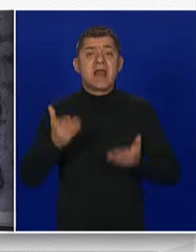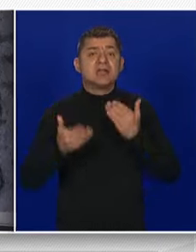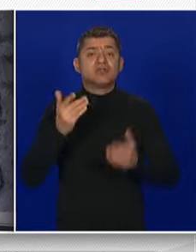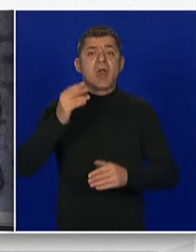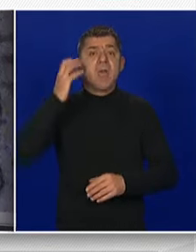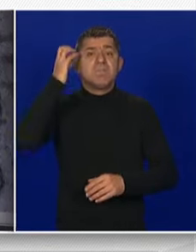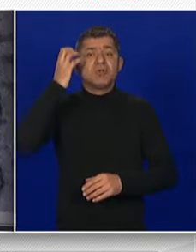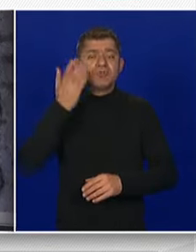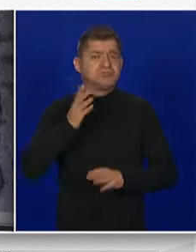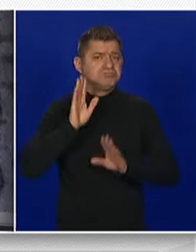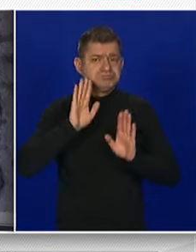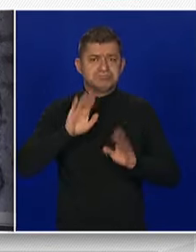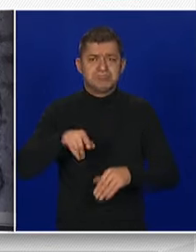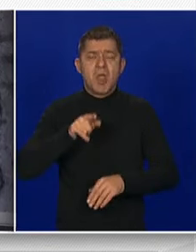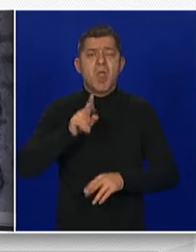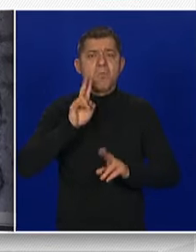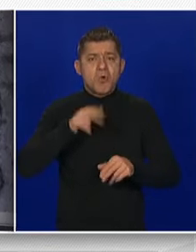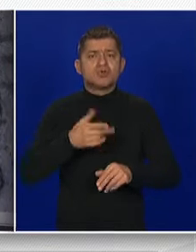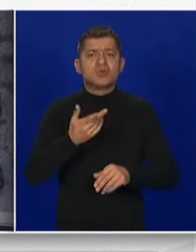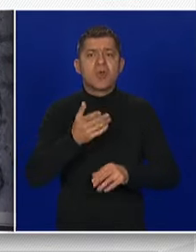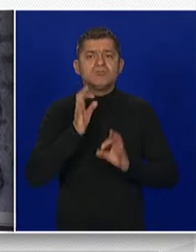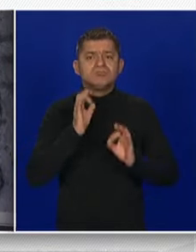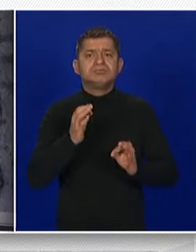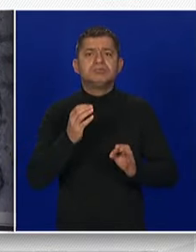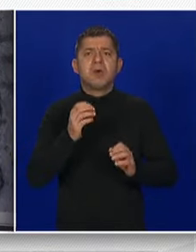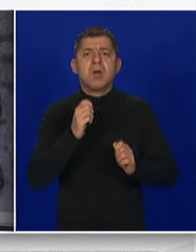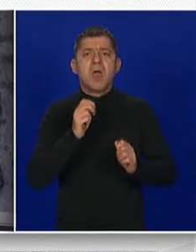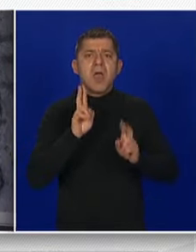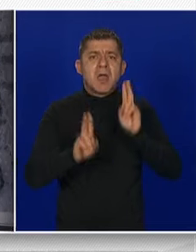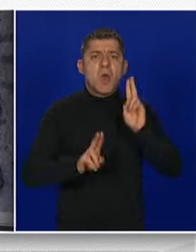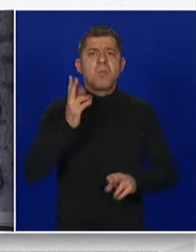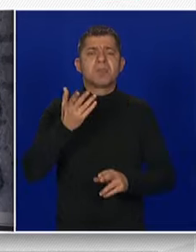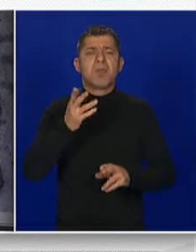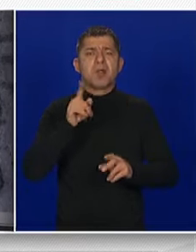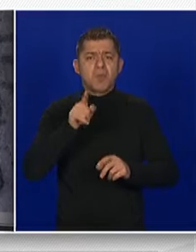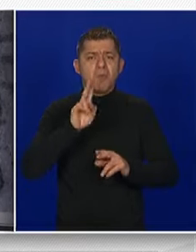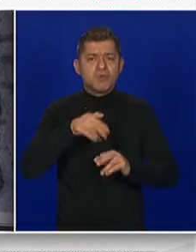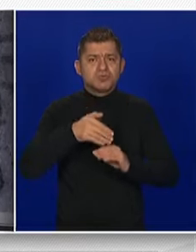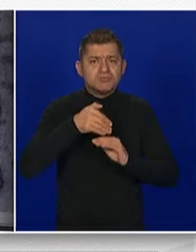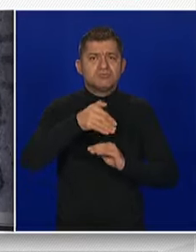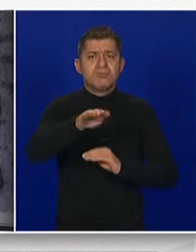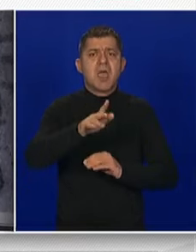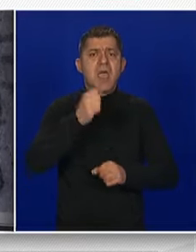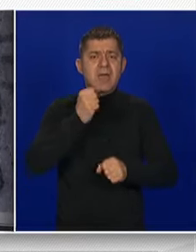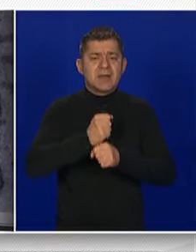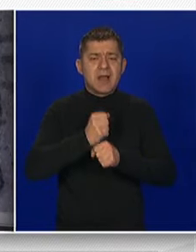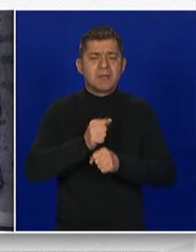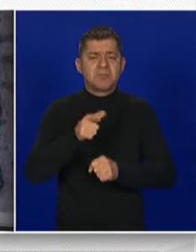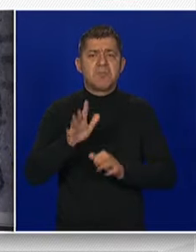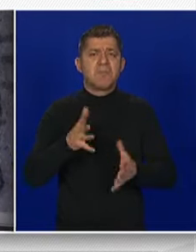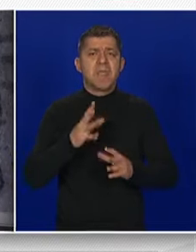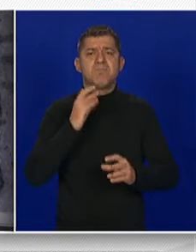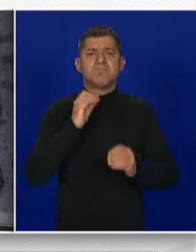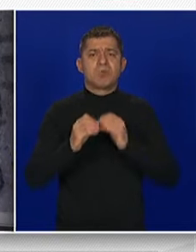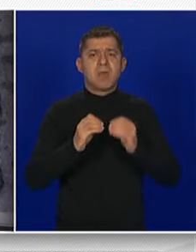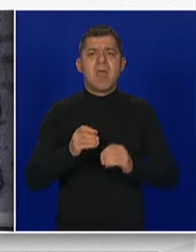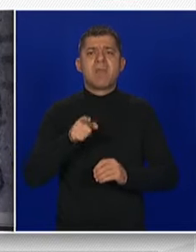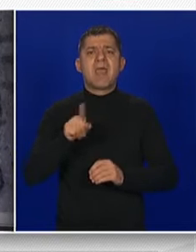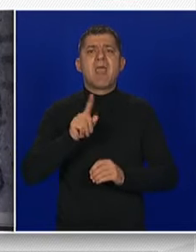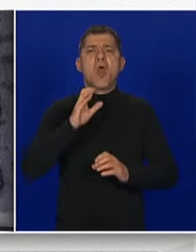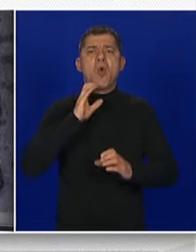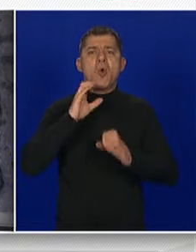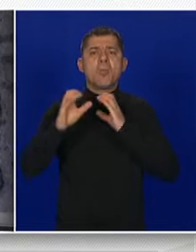dapače, iz njih se može razviti nešto dobro. Mislim da nema nikakvih problema i nije ta komunikacija,